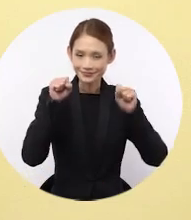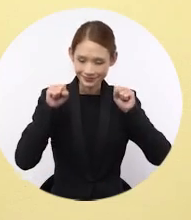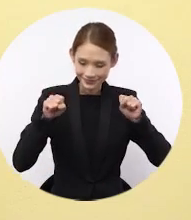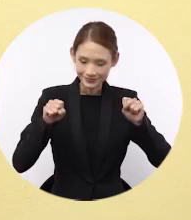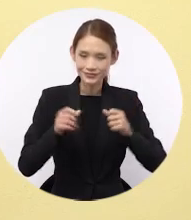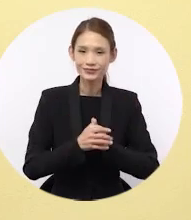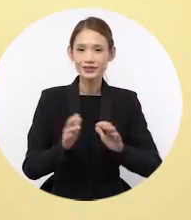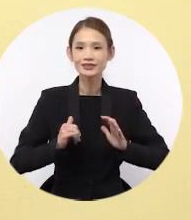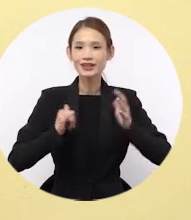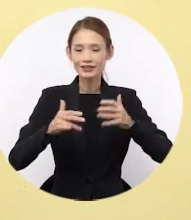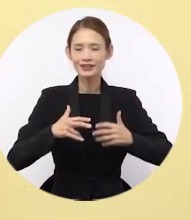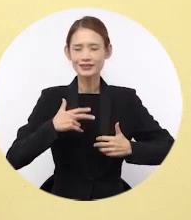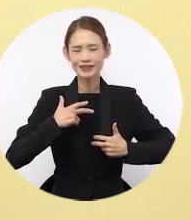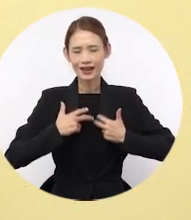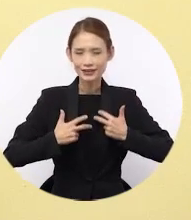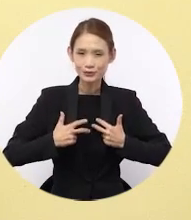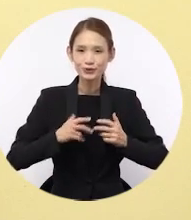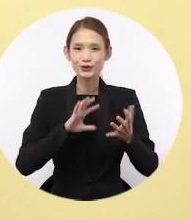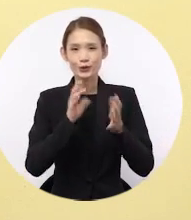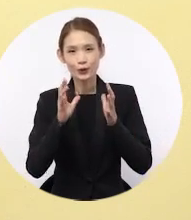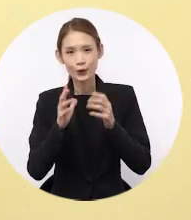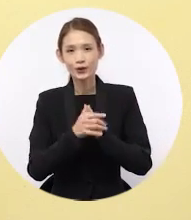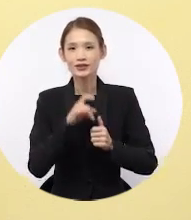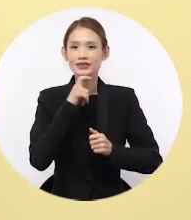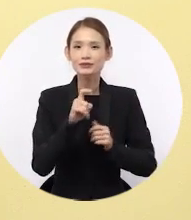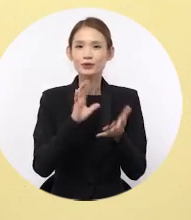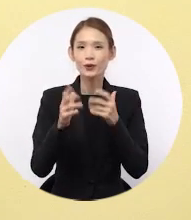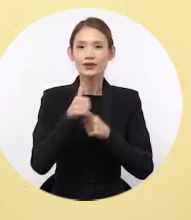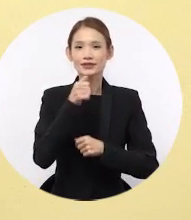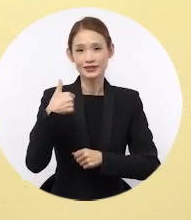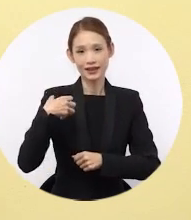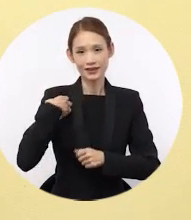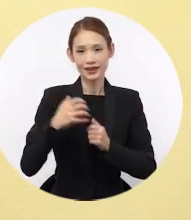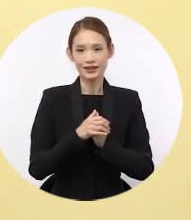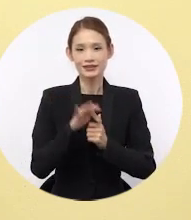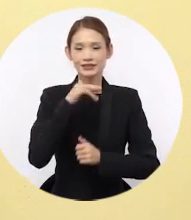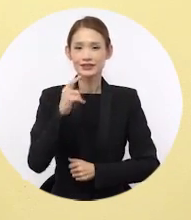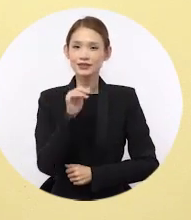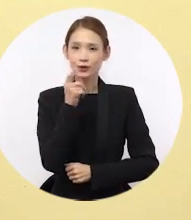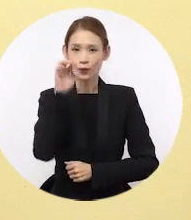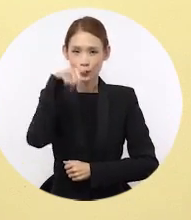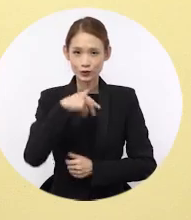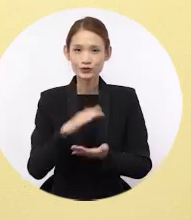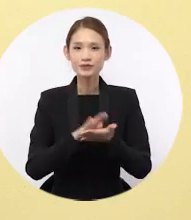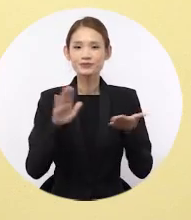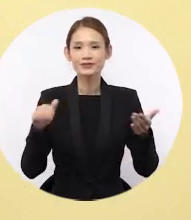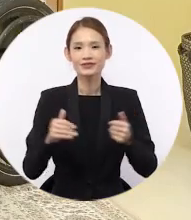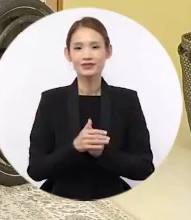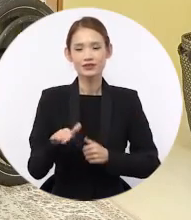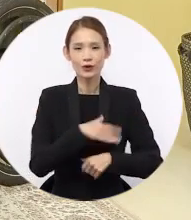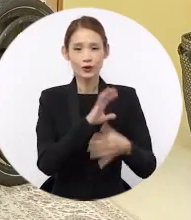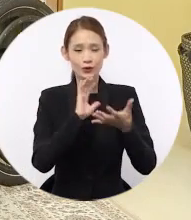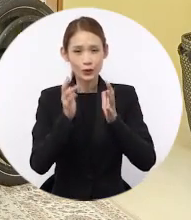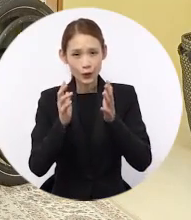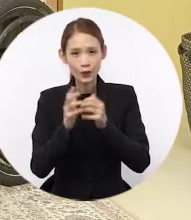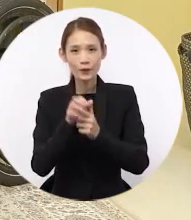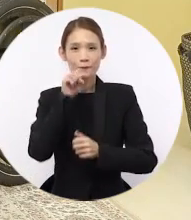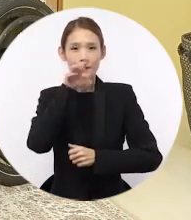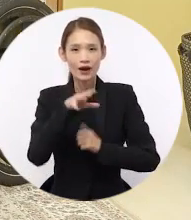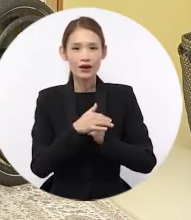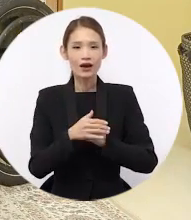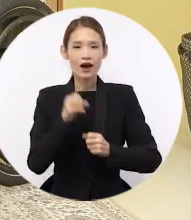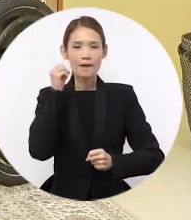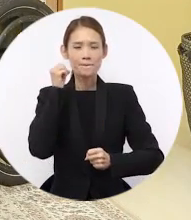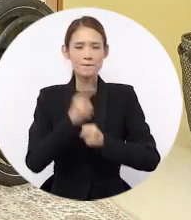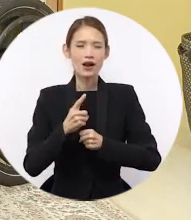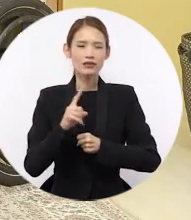네, 여러분 안녕하세요. 세상에서 제일 재밌는 토론 10분 토론의 진행자 장애인식 개선 강사 신홍윤입니다. 아, 저희가 토론을 하겠다고